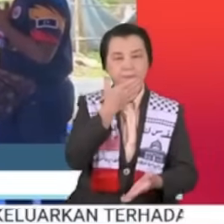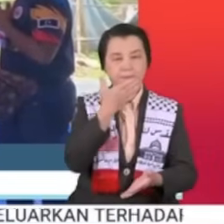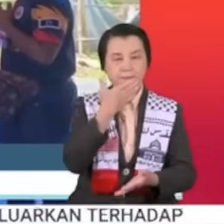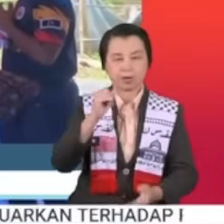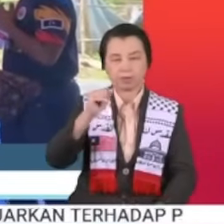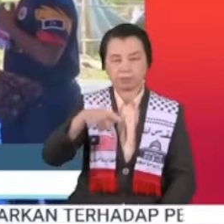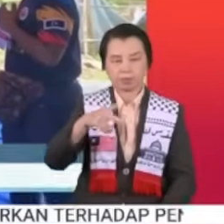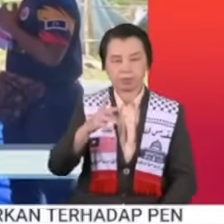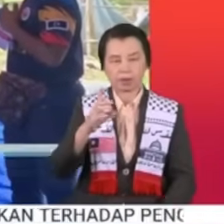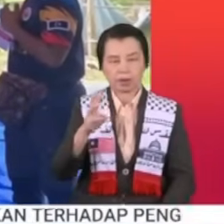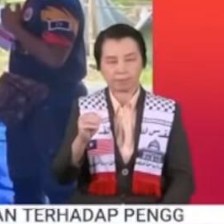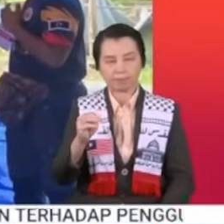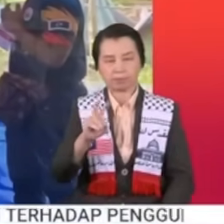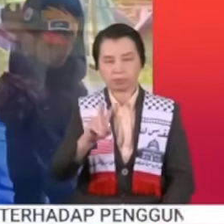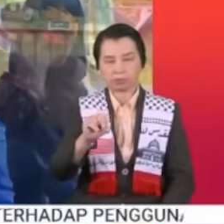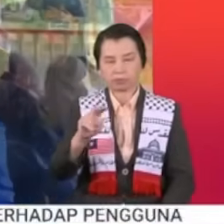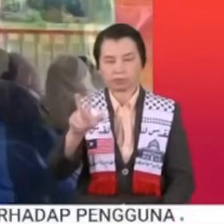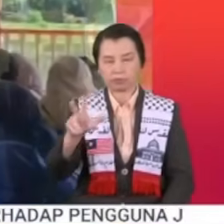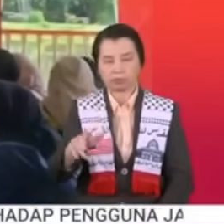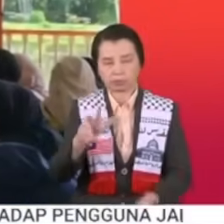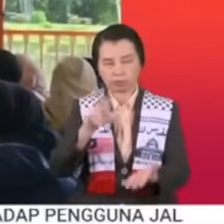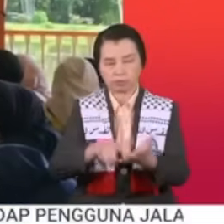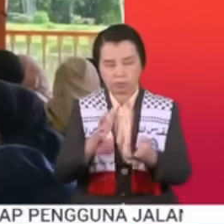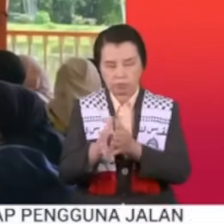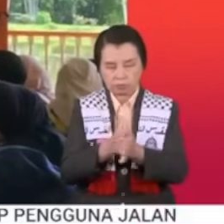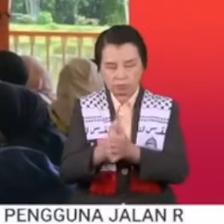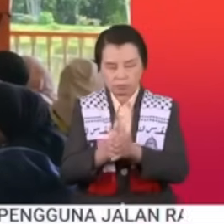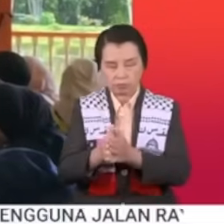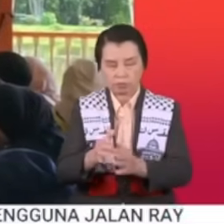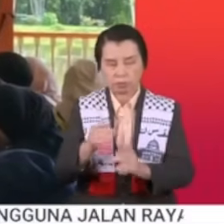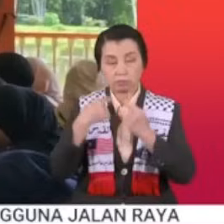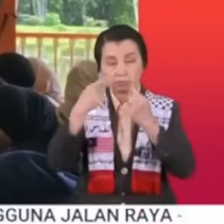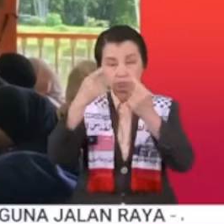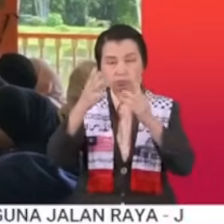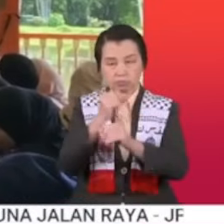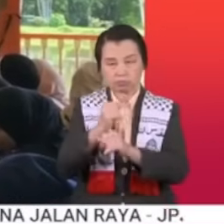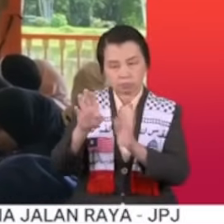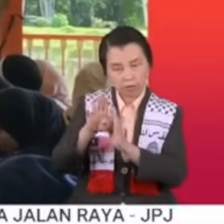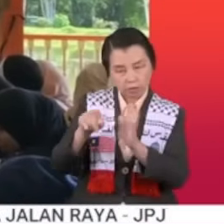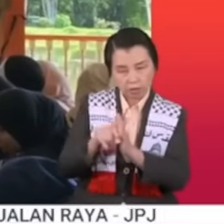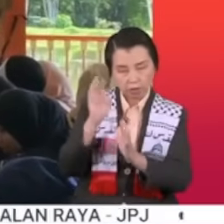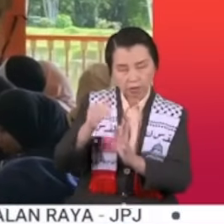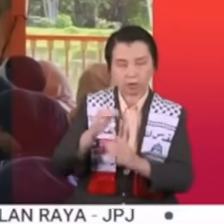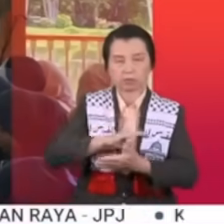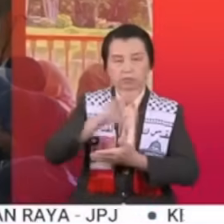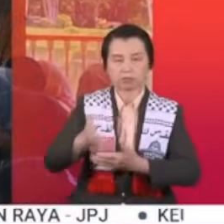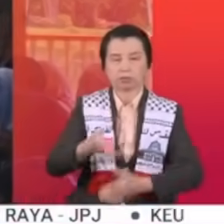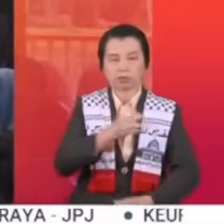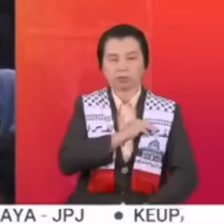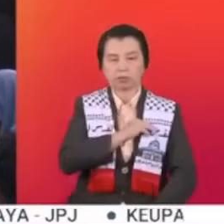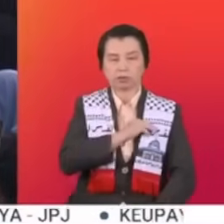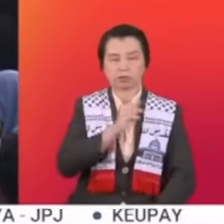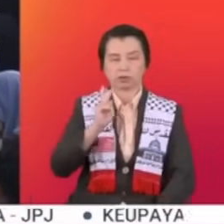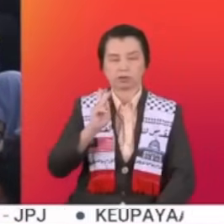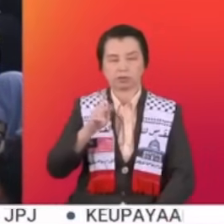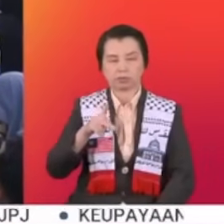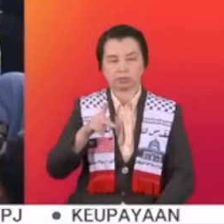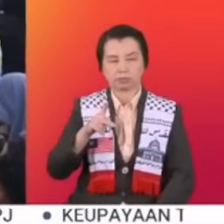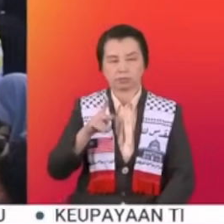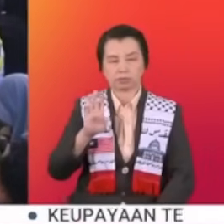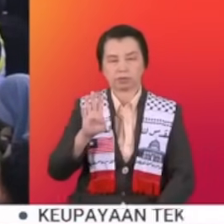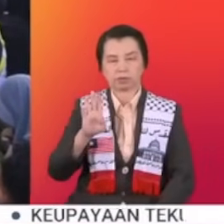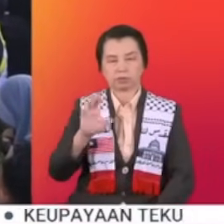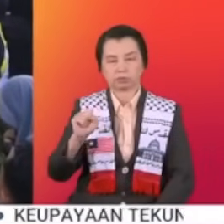APBN 2023 yang mengiktiraf usaha dan pencapaian belia pelbagai latar belakang akan disempurnakan menteri belia dan sukan